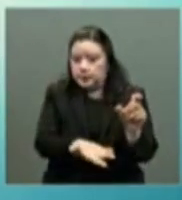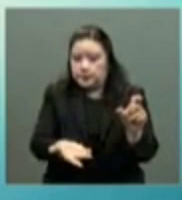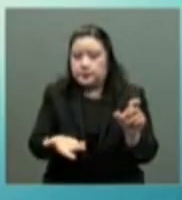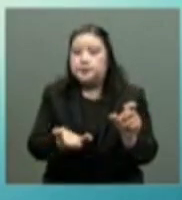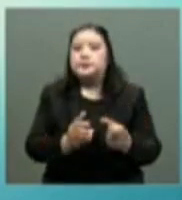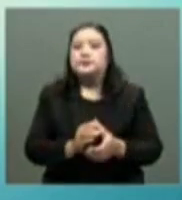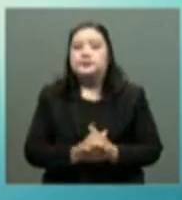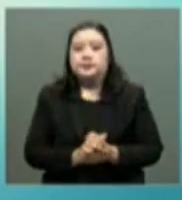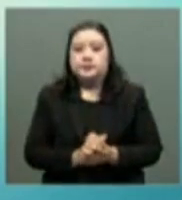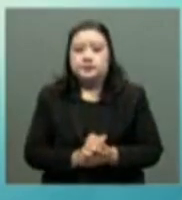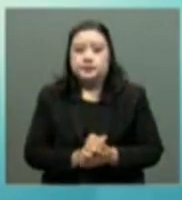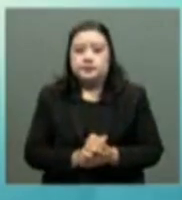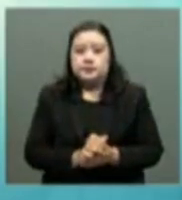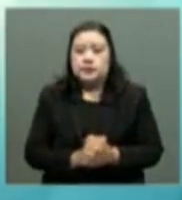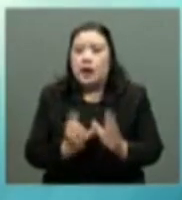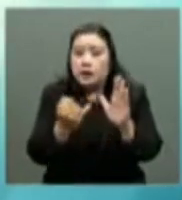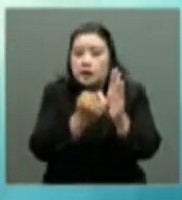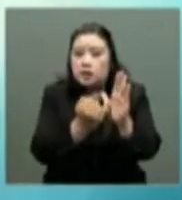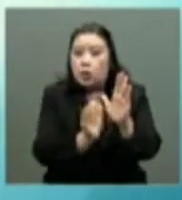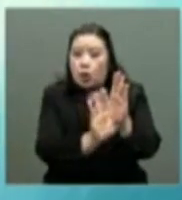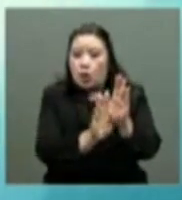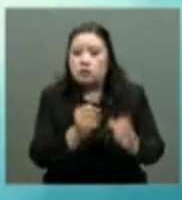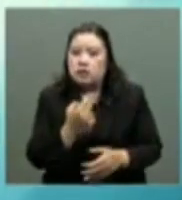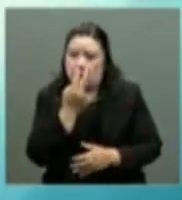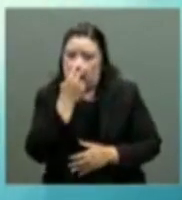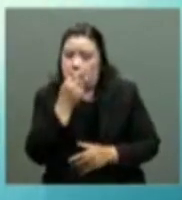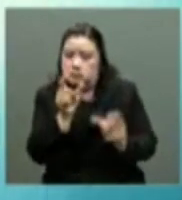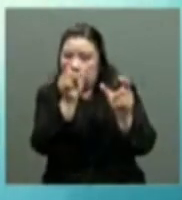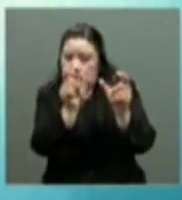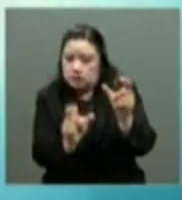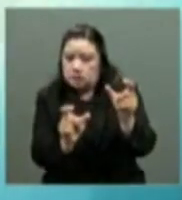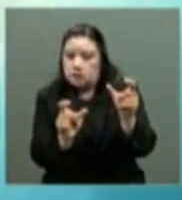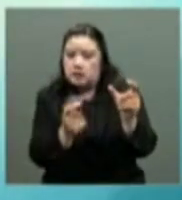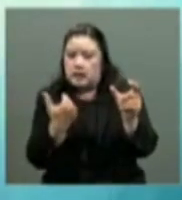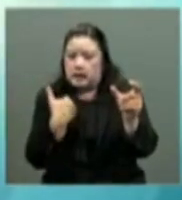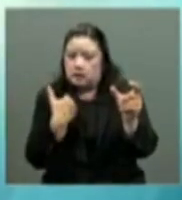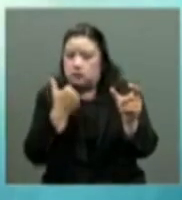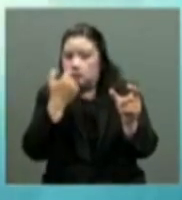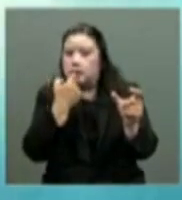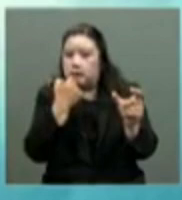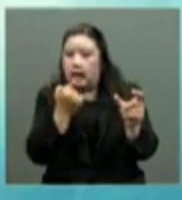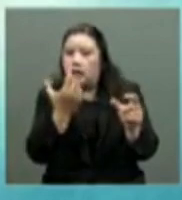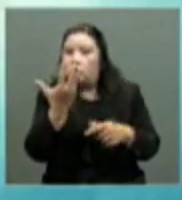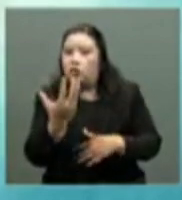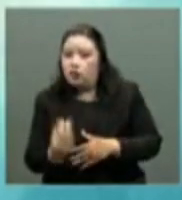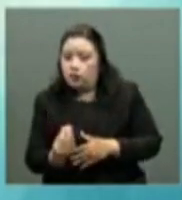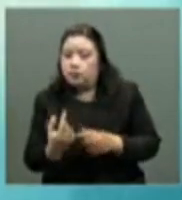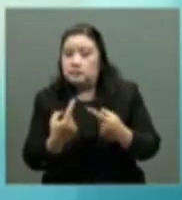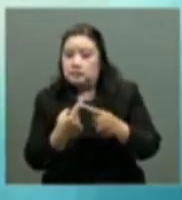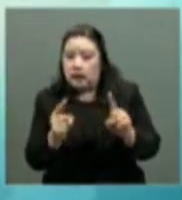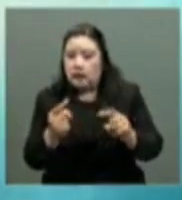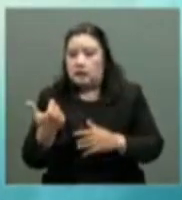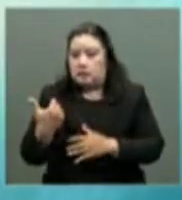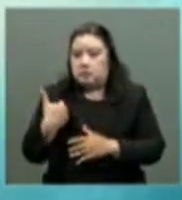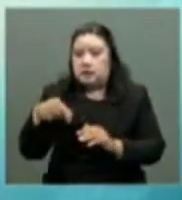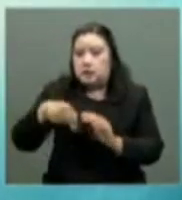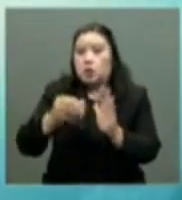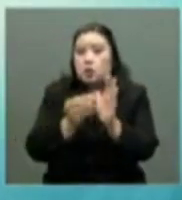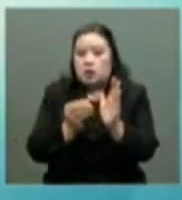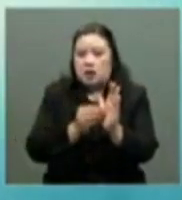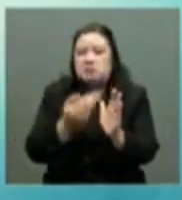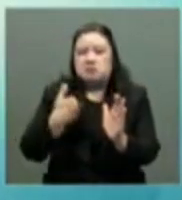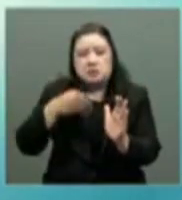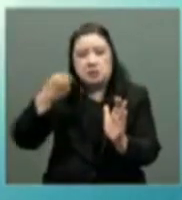ก็ออกไปในทางที่จะลดลงนะครับในสีแดงนั้นแต่ว่าของส่วนกลางก็ยังขึ้นๆล